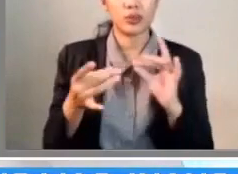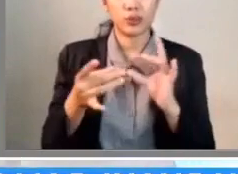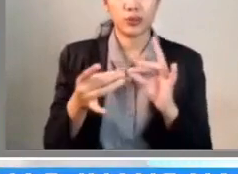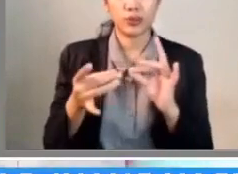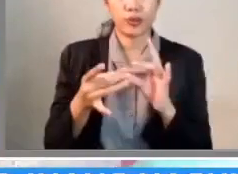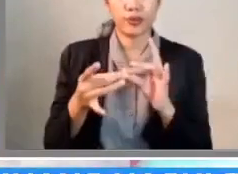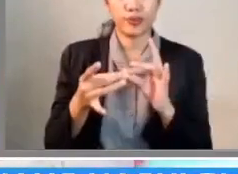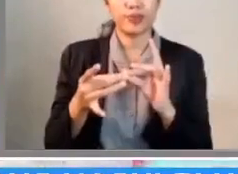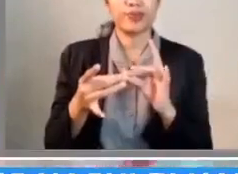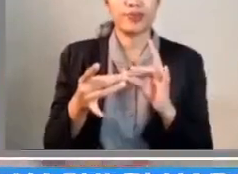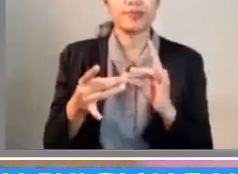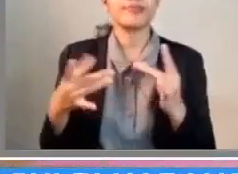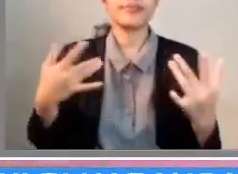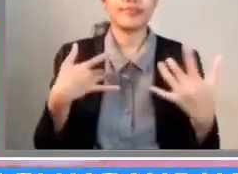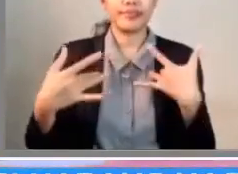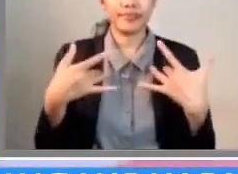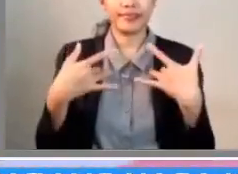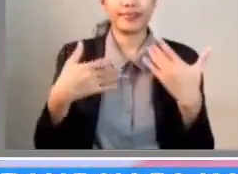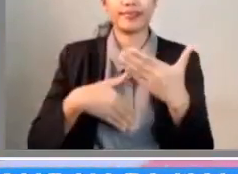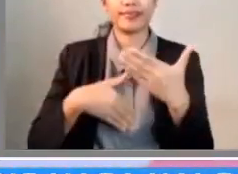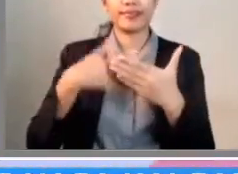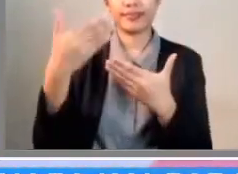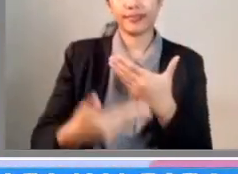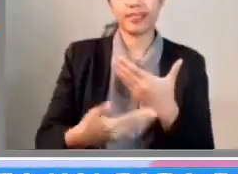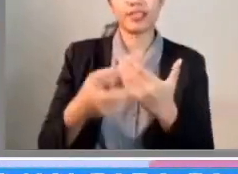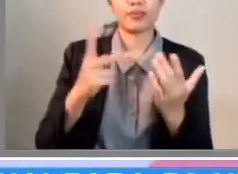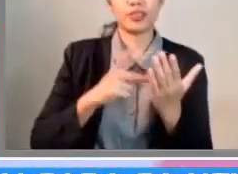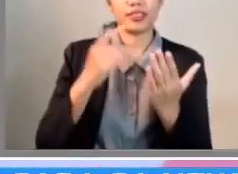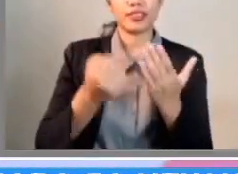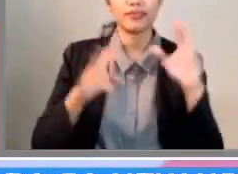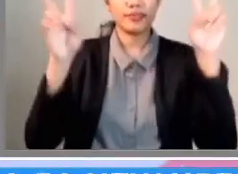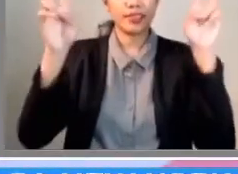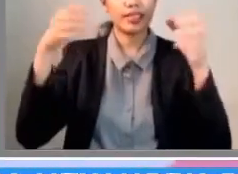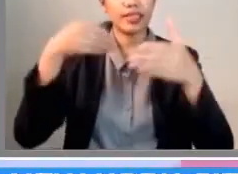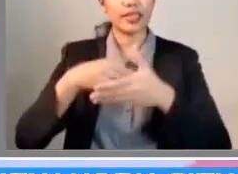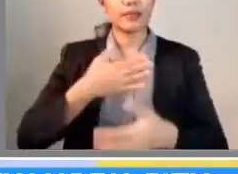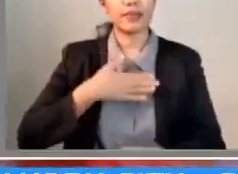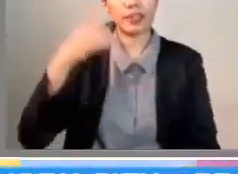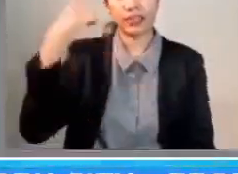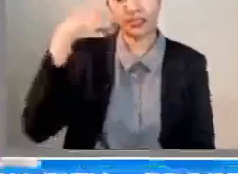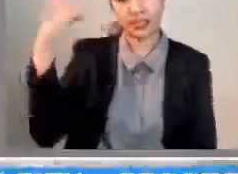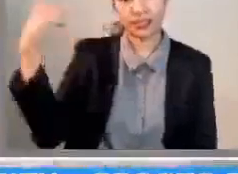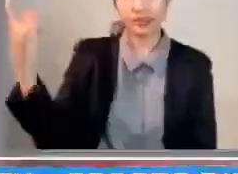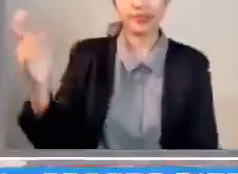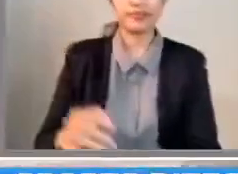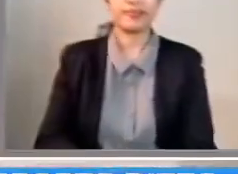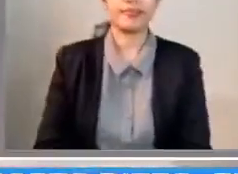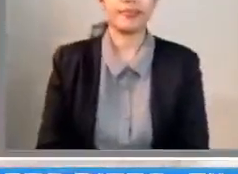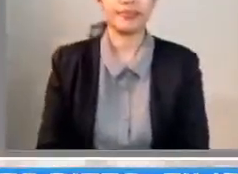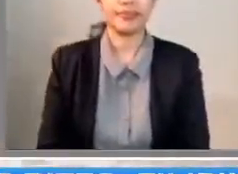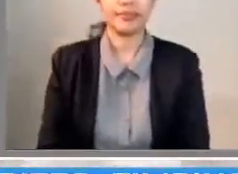na sila sa next project na In My Dreams under GMA Public Affairs.